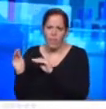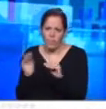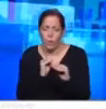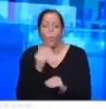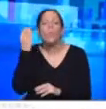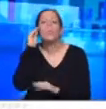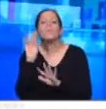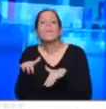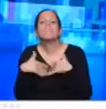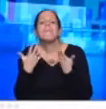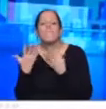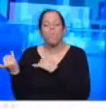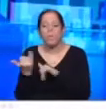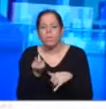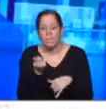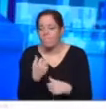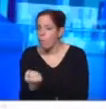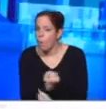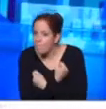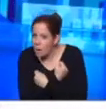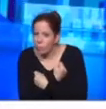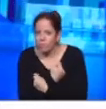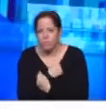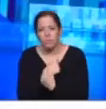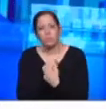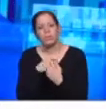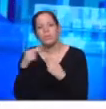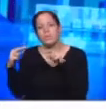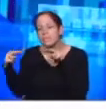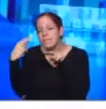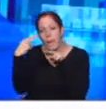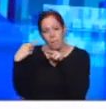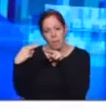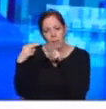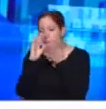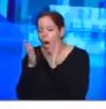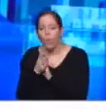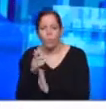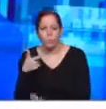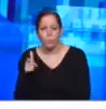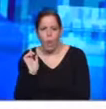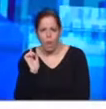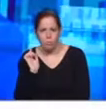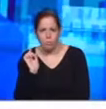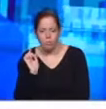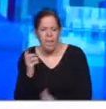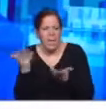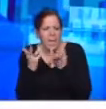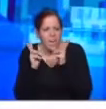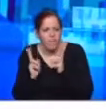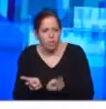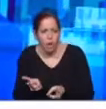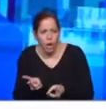מאיפה לתת את הכסף הזה, הוא חיבק אותי, הוא הסתכל לי בלבן של העיניים, הכל מצולם. איך